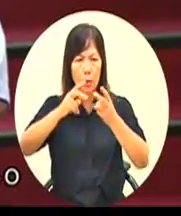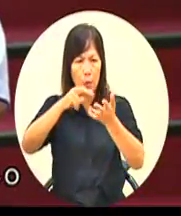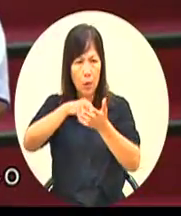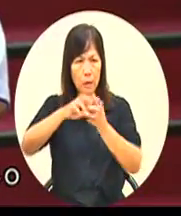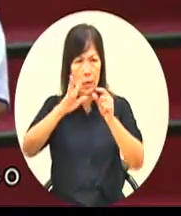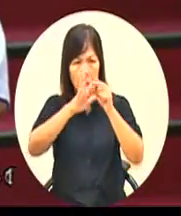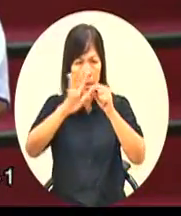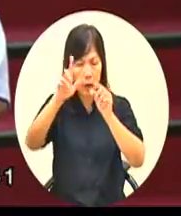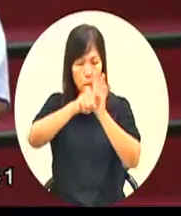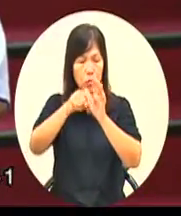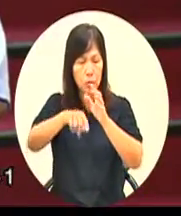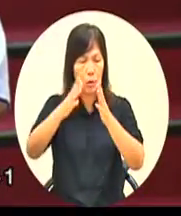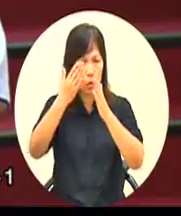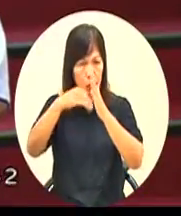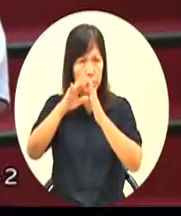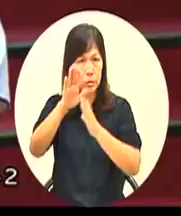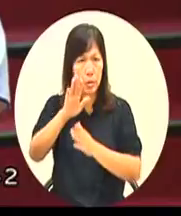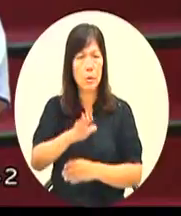中职的学校